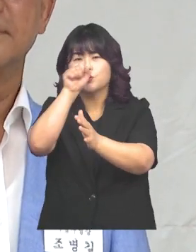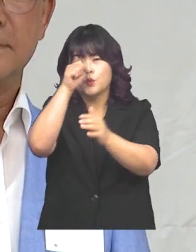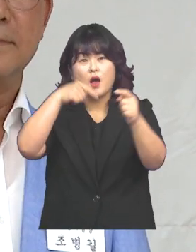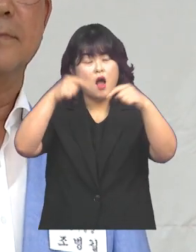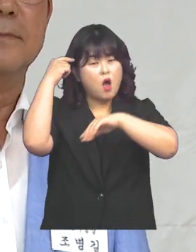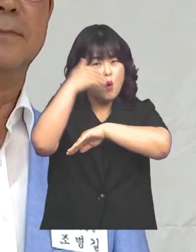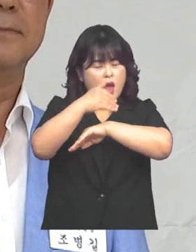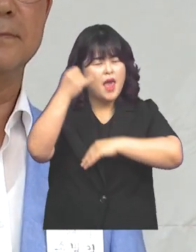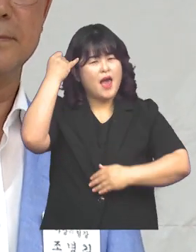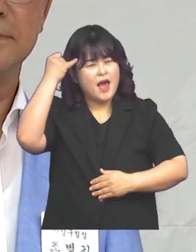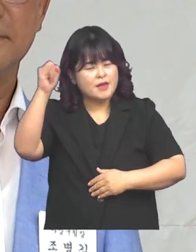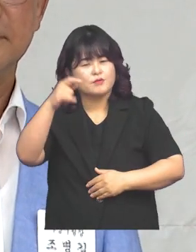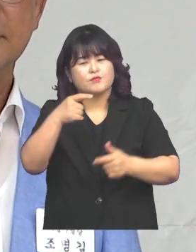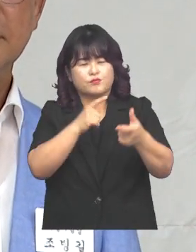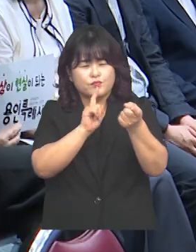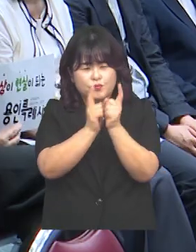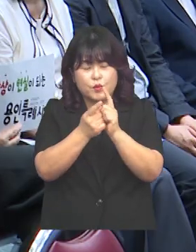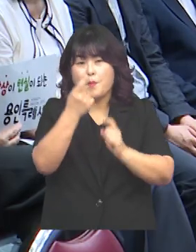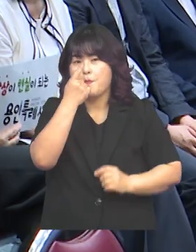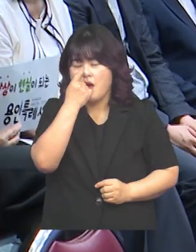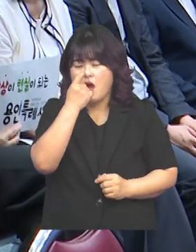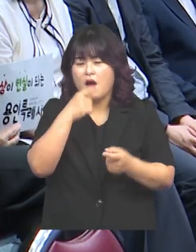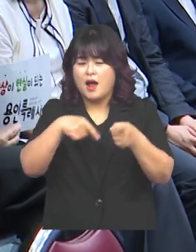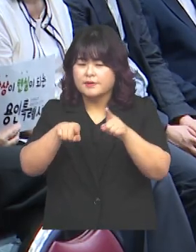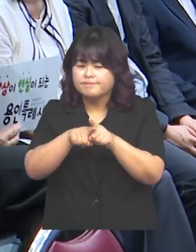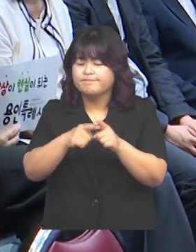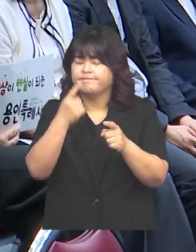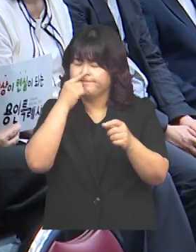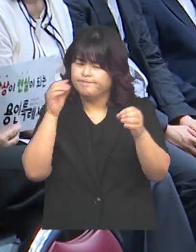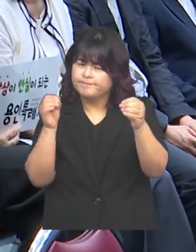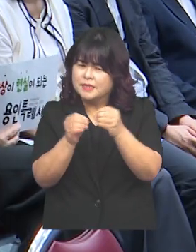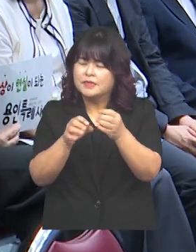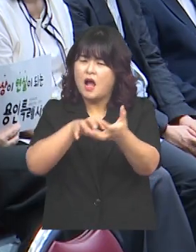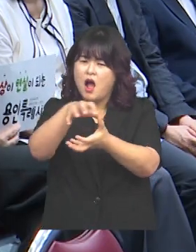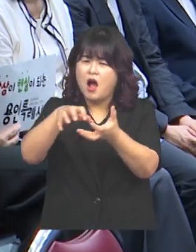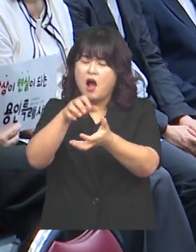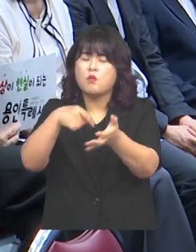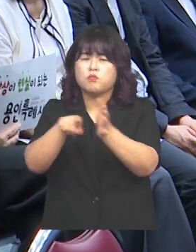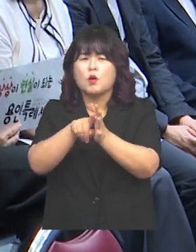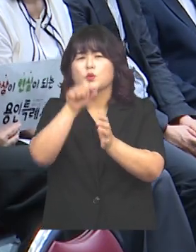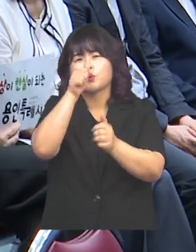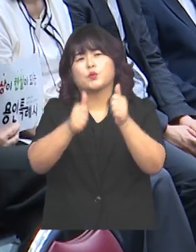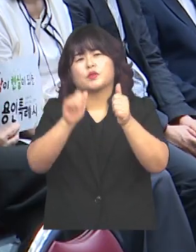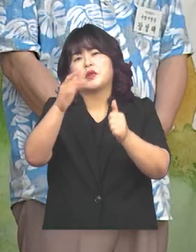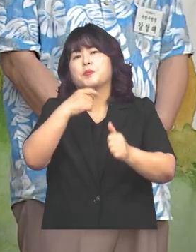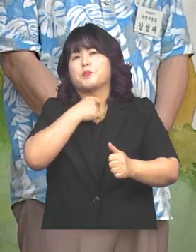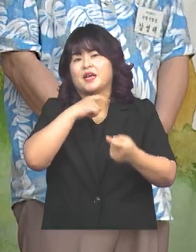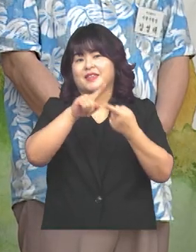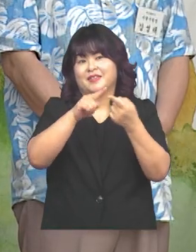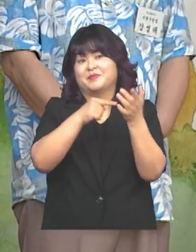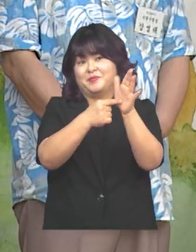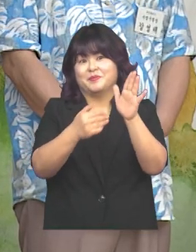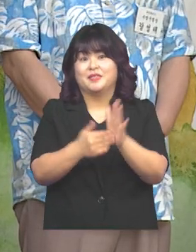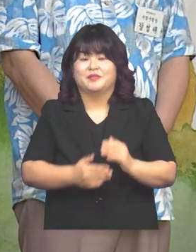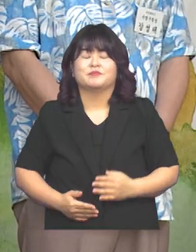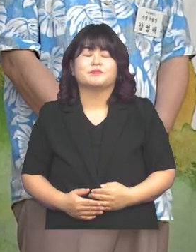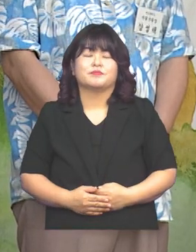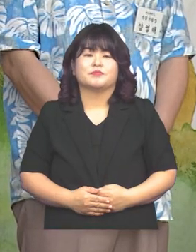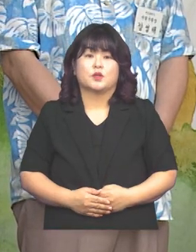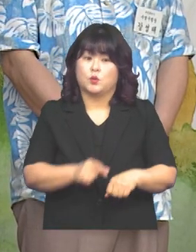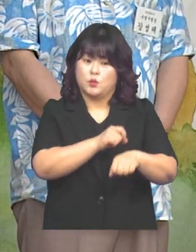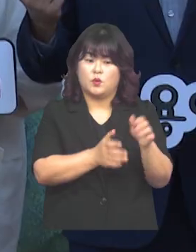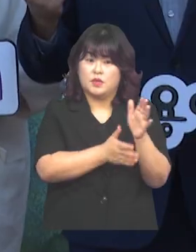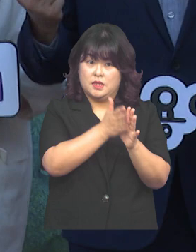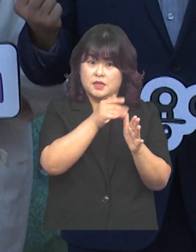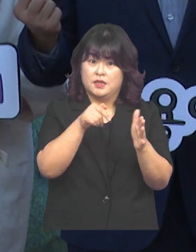정책과 아이디어들을 서로 배우고 각기 필요한 것들을 접목하는 데도 도움이 될 경진대회가 되기 바란다고 말했습니다.